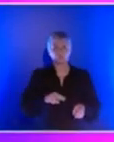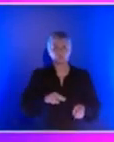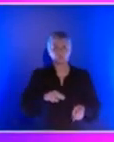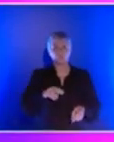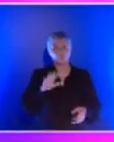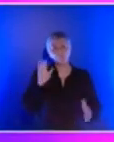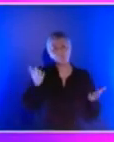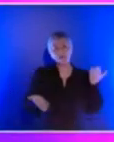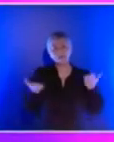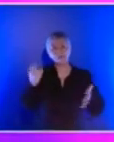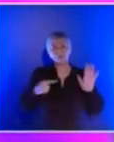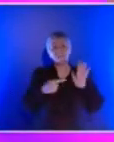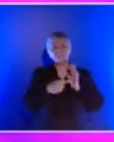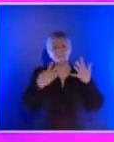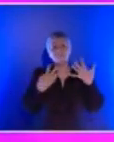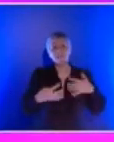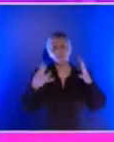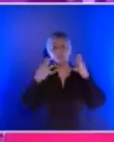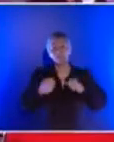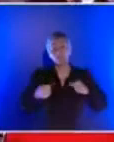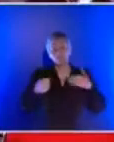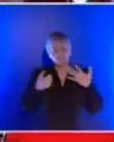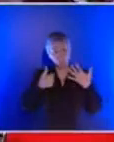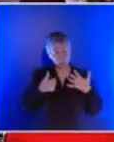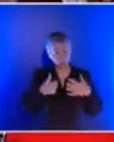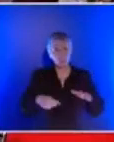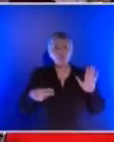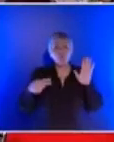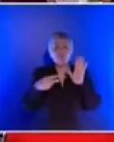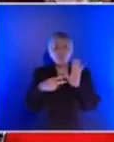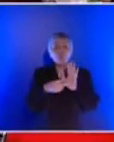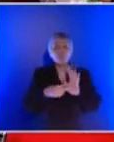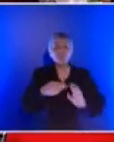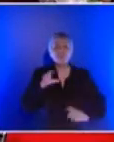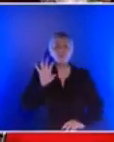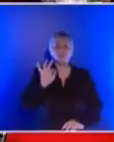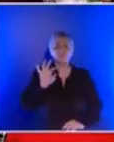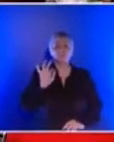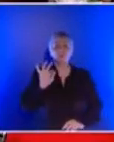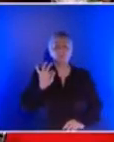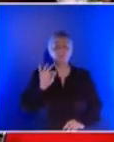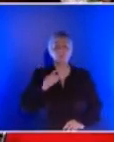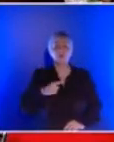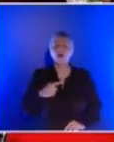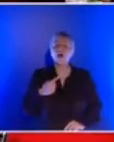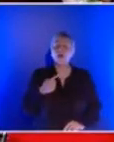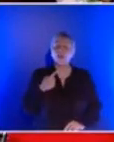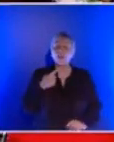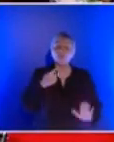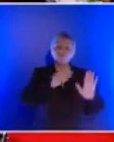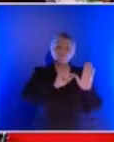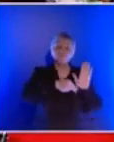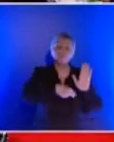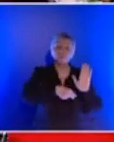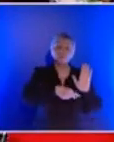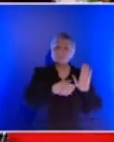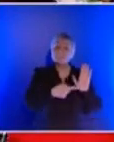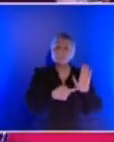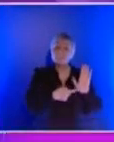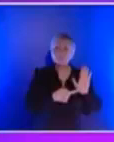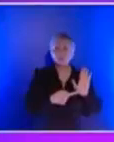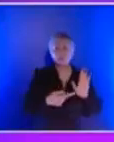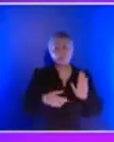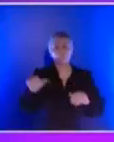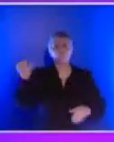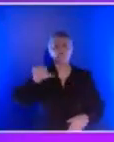το 2050 μηδέν. Δεν θα καίμε δηλαδή καθόλου πετρέλαιο και καθόλου